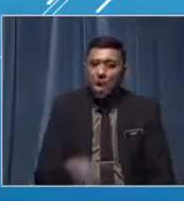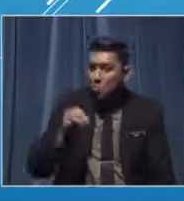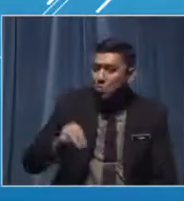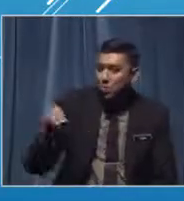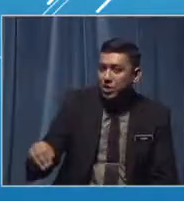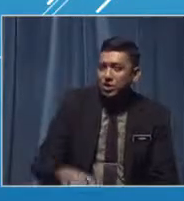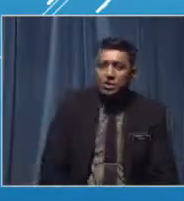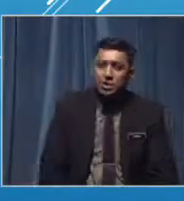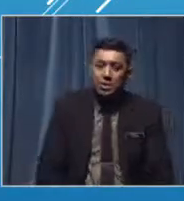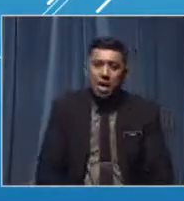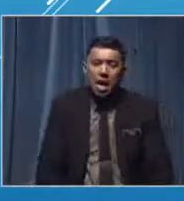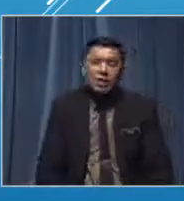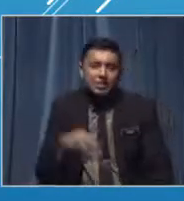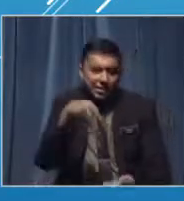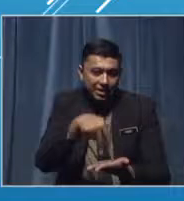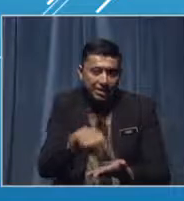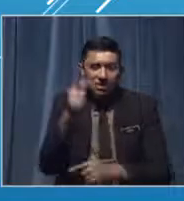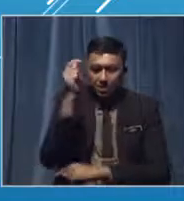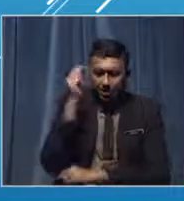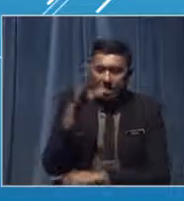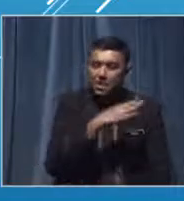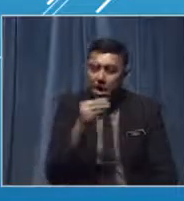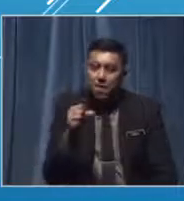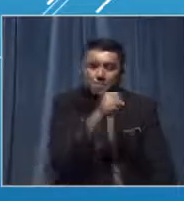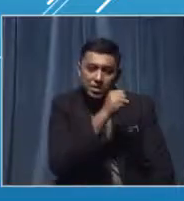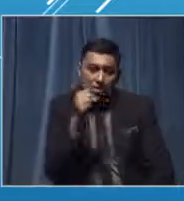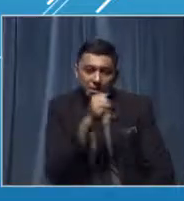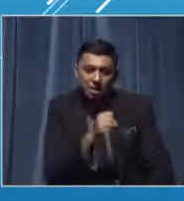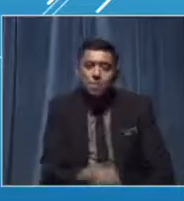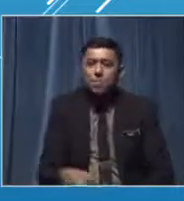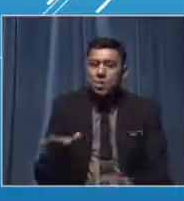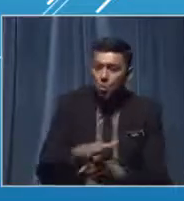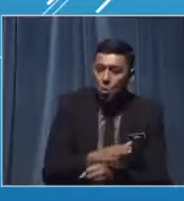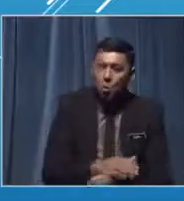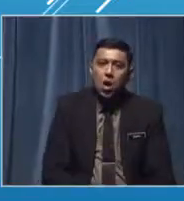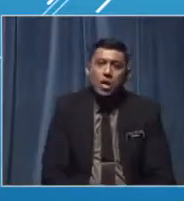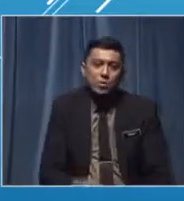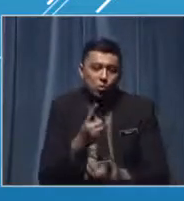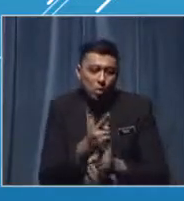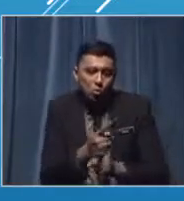Murid-murid perlu berdiri tegak dan menyanyi penuh penghayatan.